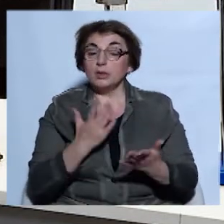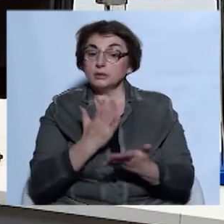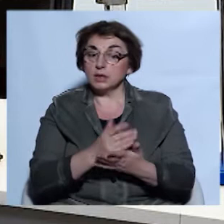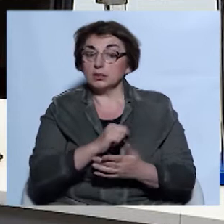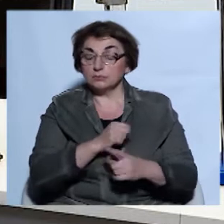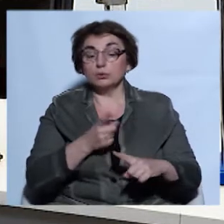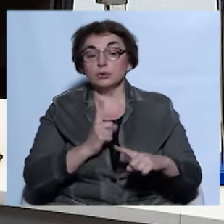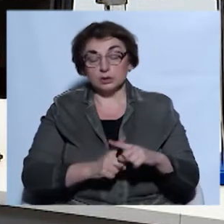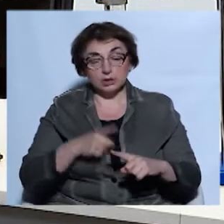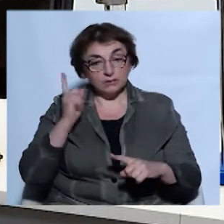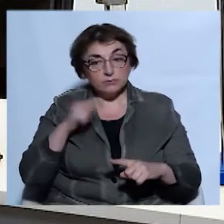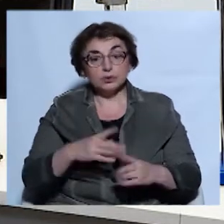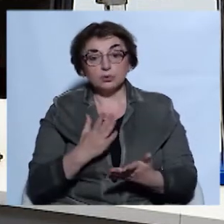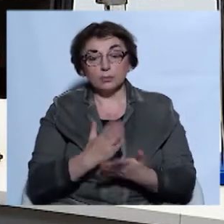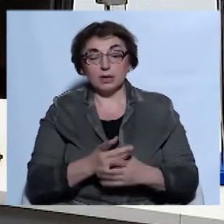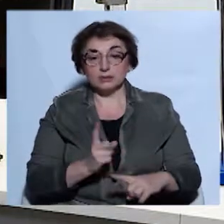მეტალი.